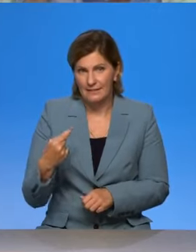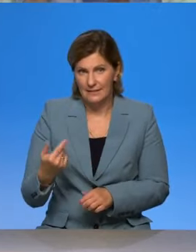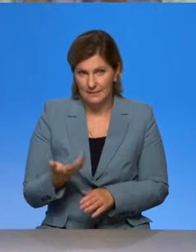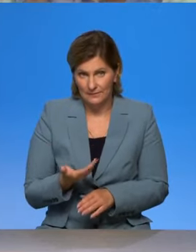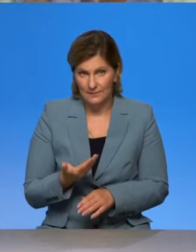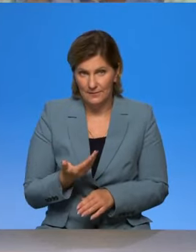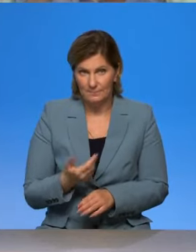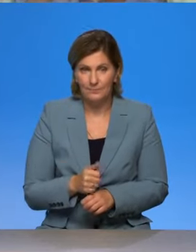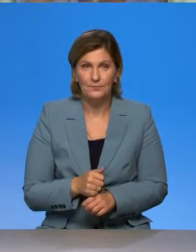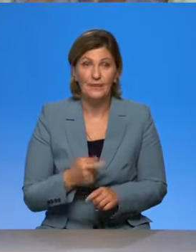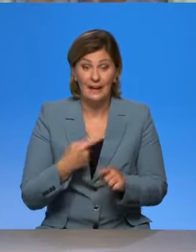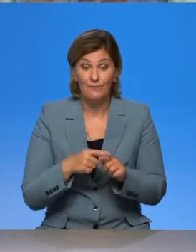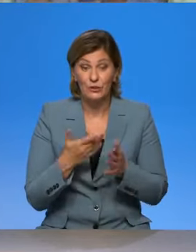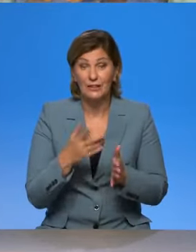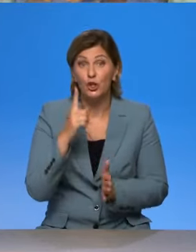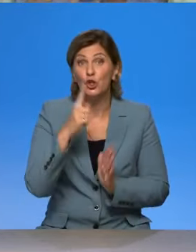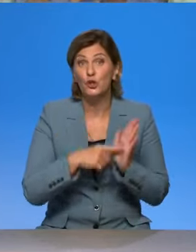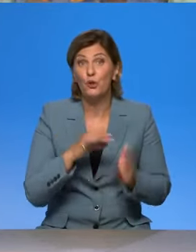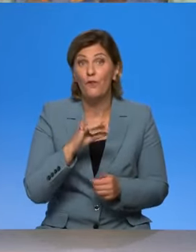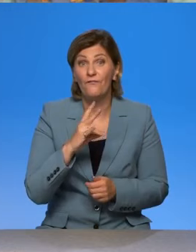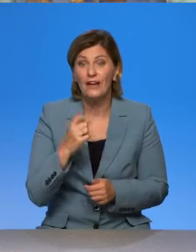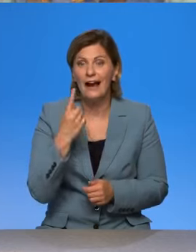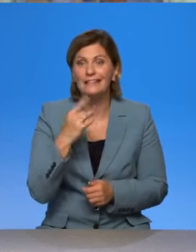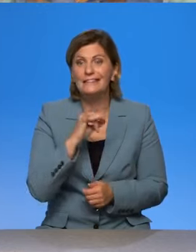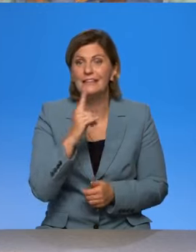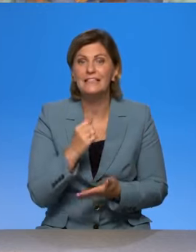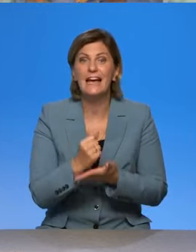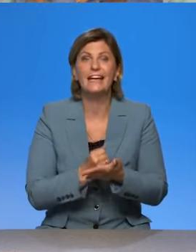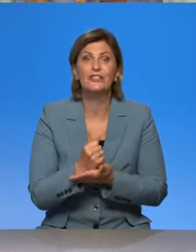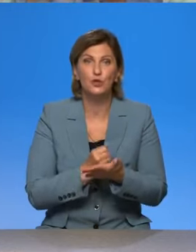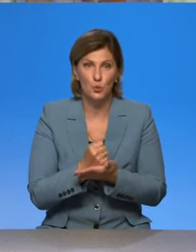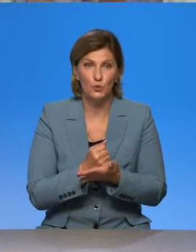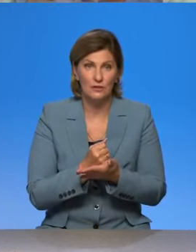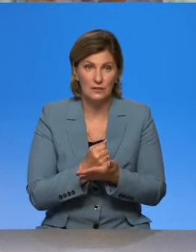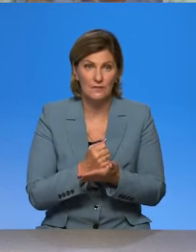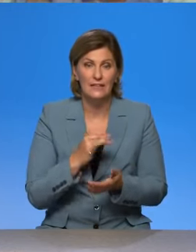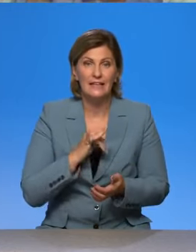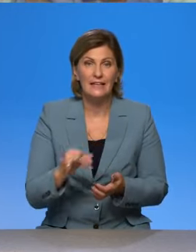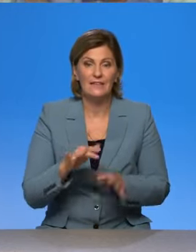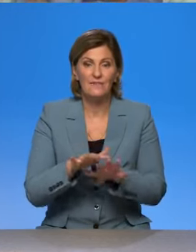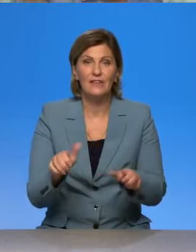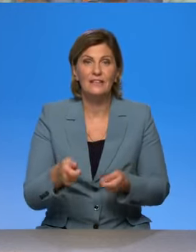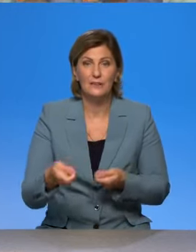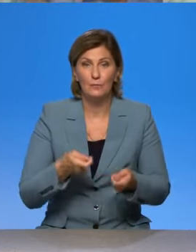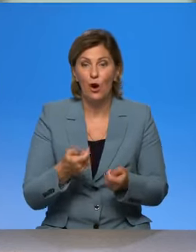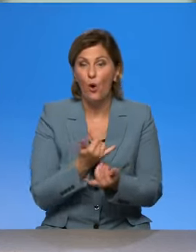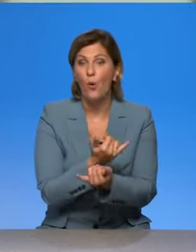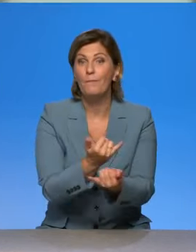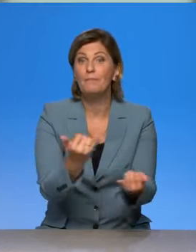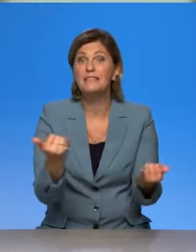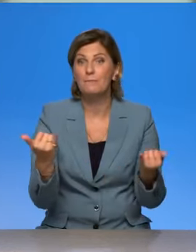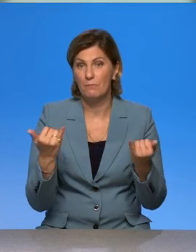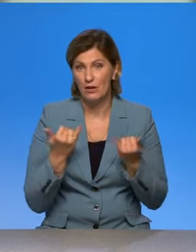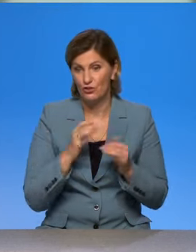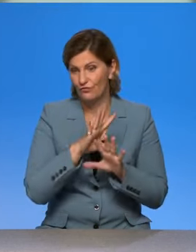говоря, да, это доверие получается как один из ресурсов, в том числе и власти управления. Да? Обеспечить доверие – то,